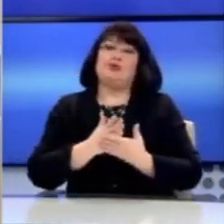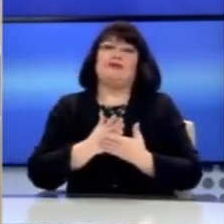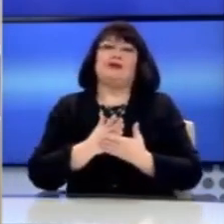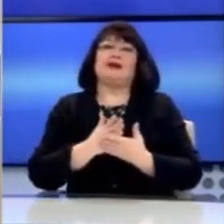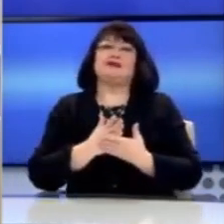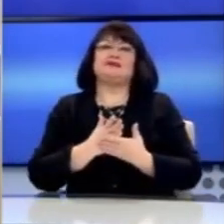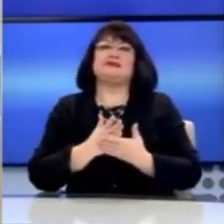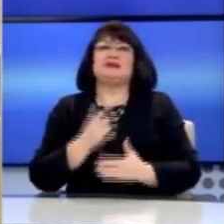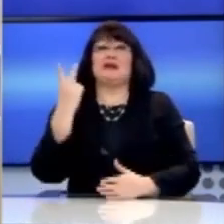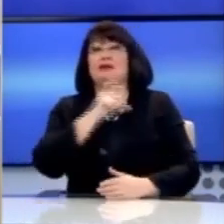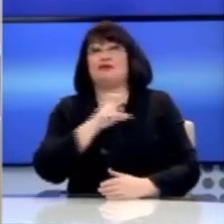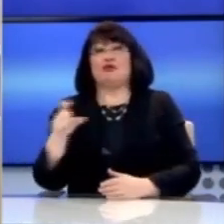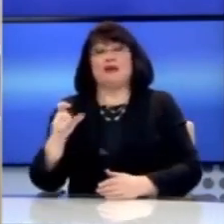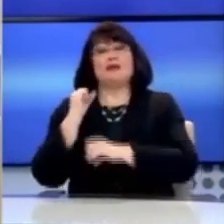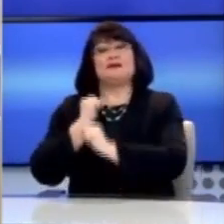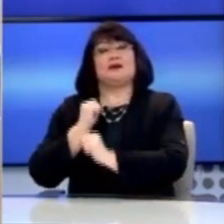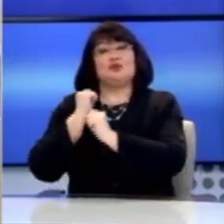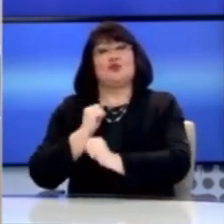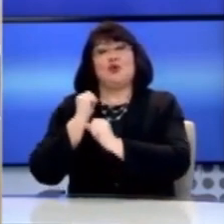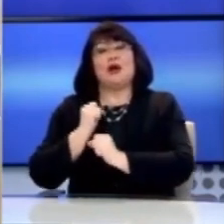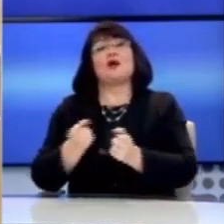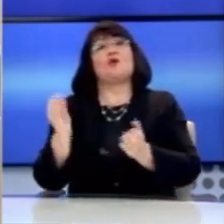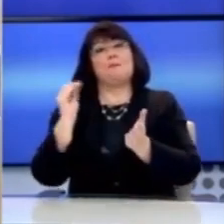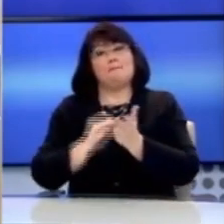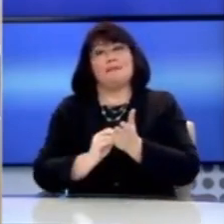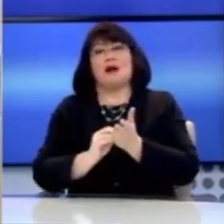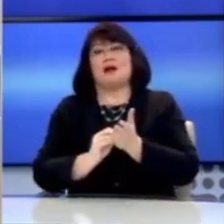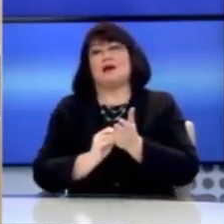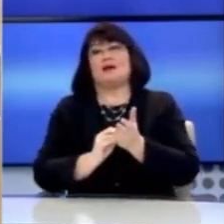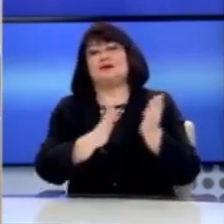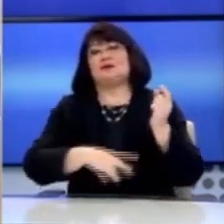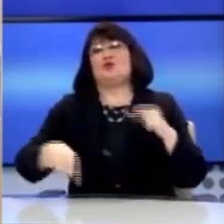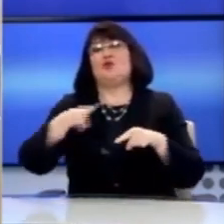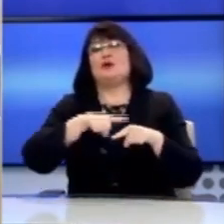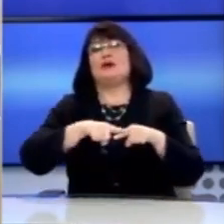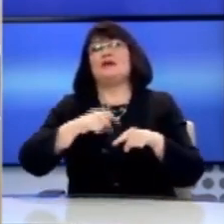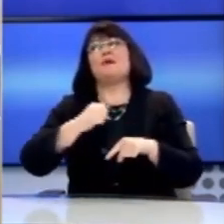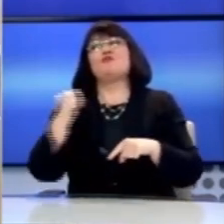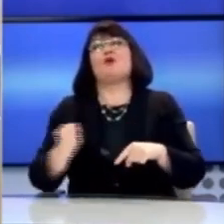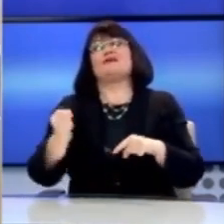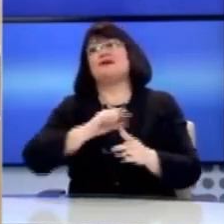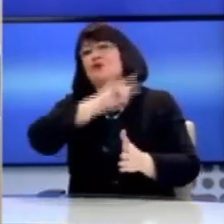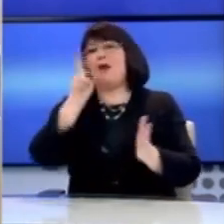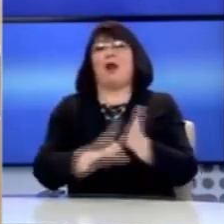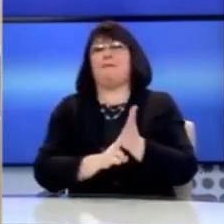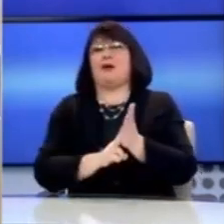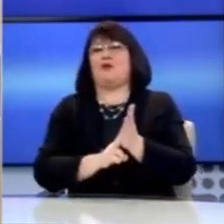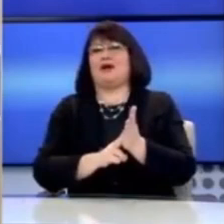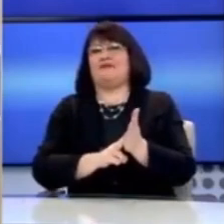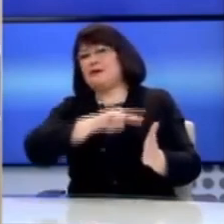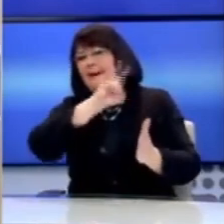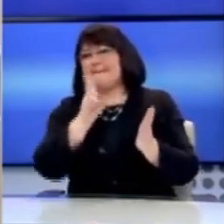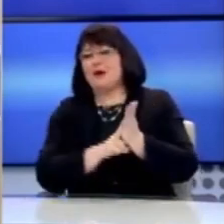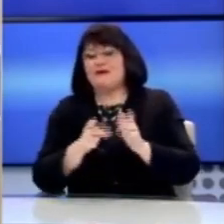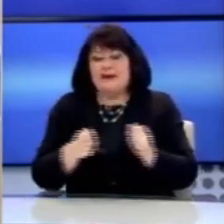τις δύο πρώτες εβδομάδες του Ιανουαρίου να επανέλθουμε σε όλη τη χώρα σε ένα αυστηρότερο καθεστώς lockdown από αυτό το οποίο είχαν